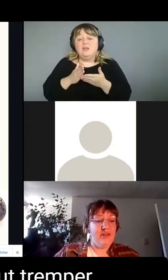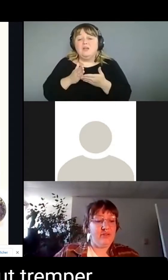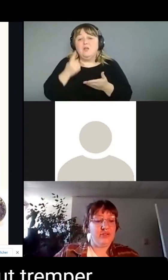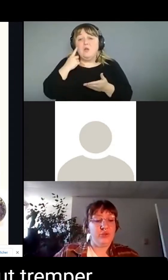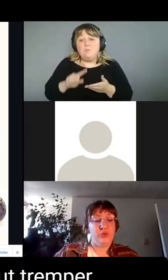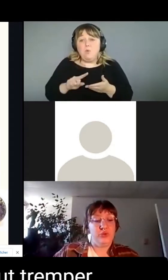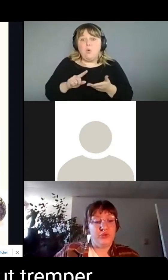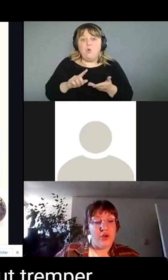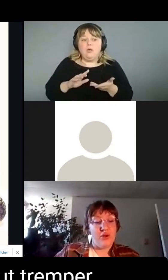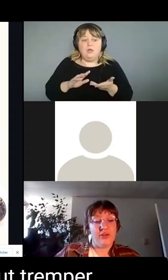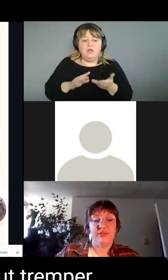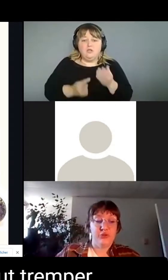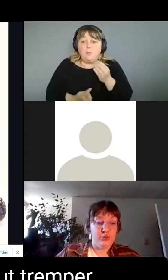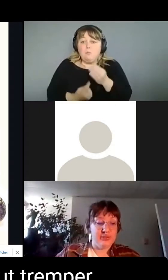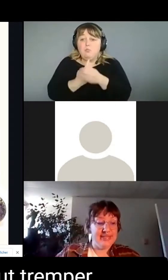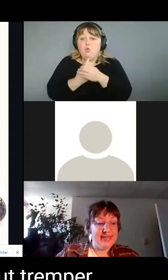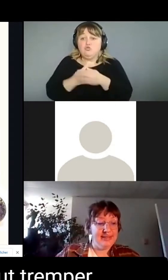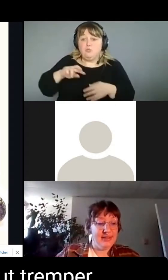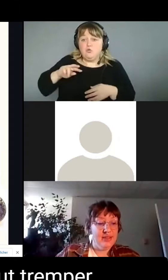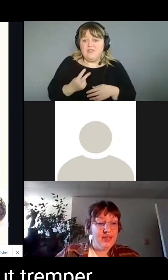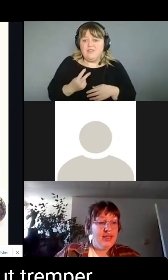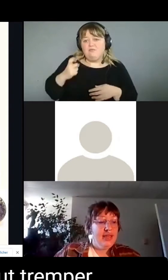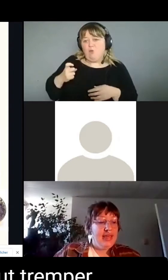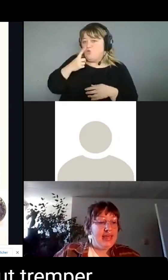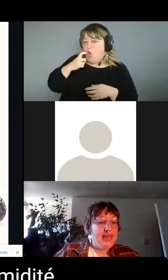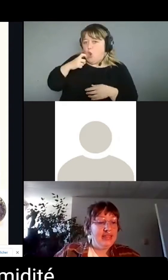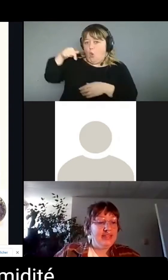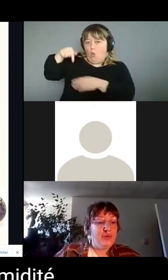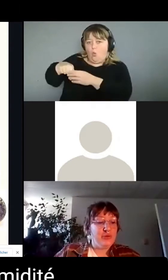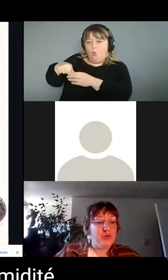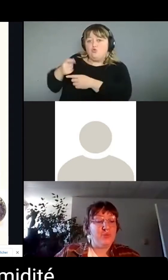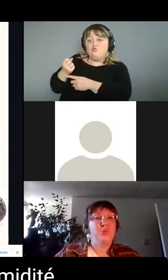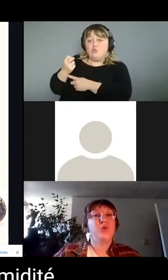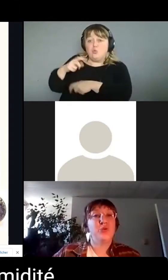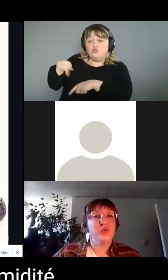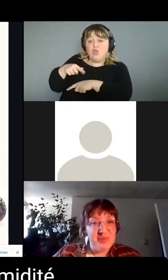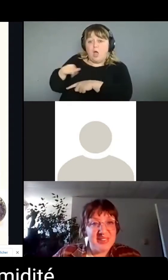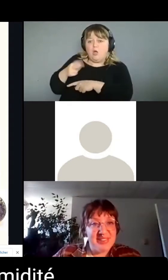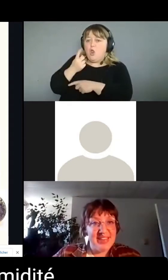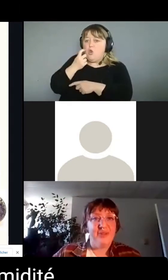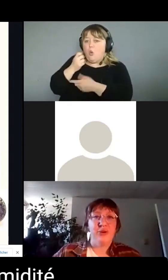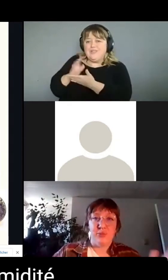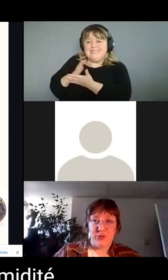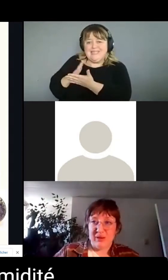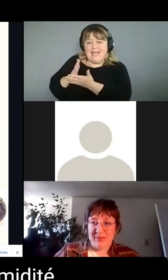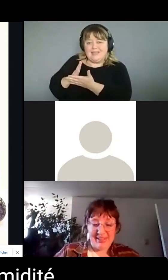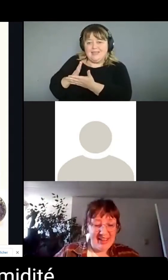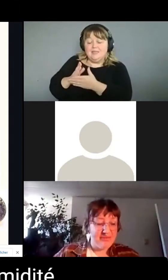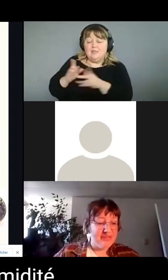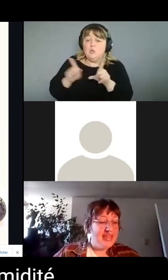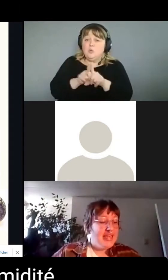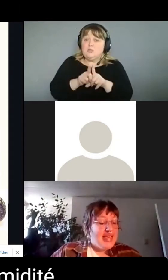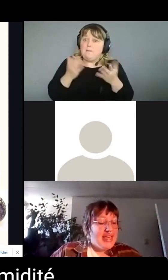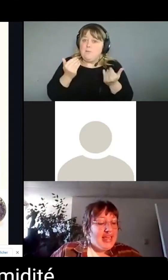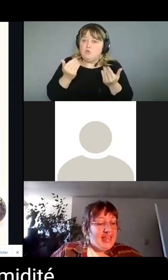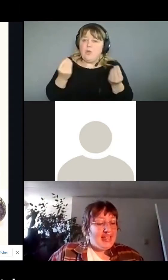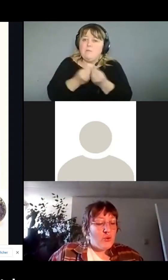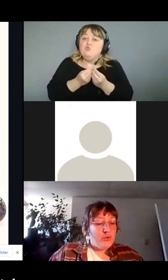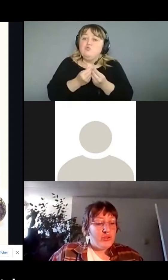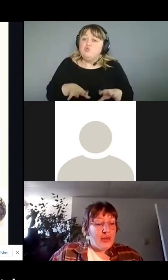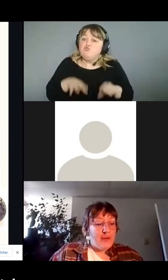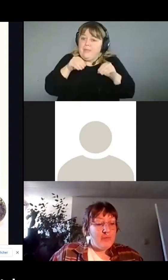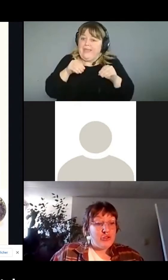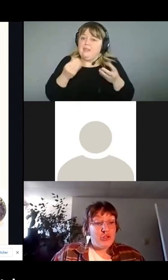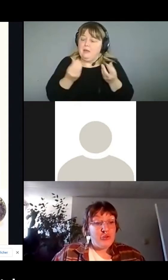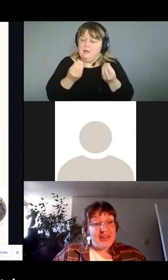graines d'avance 12 heures dans de l'eau tiède. Et ça a besoin de beaucoup d'humidité, un peu comme la betterave. Et